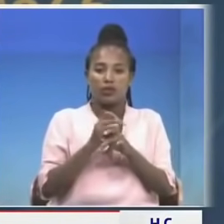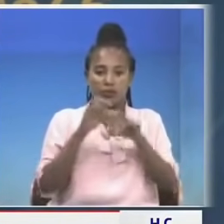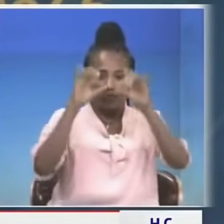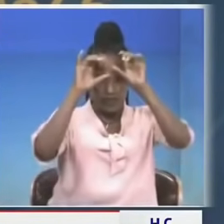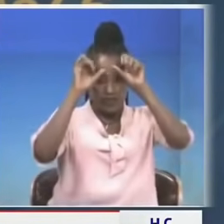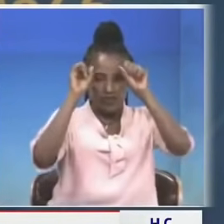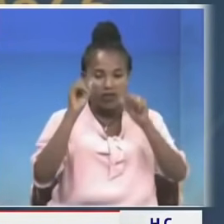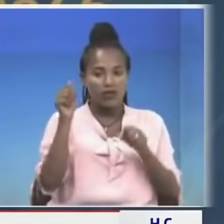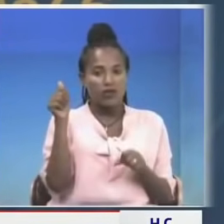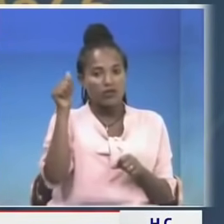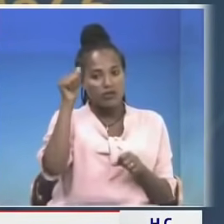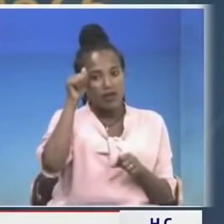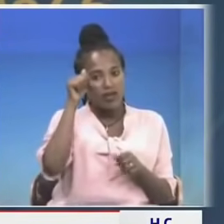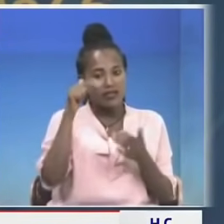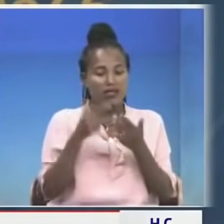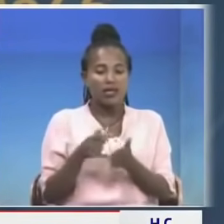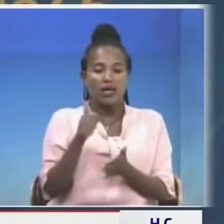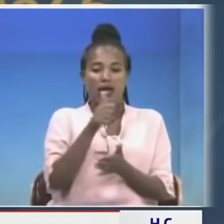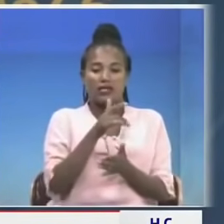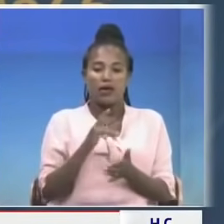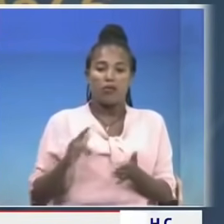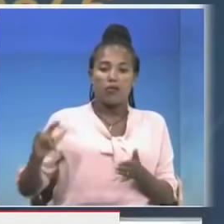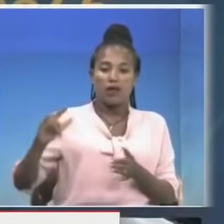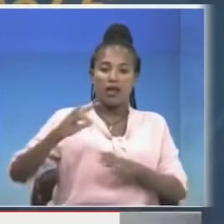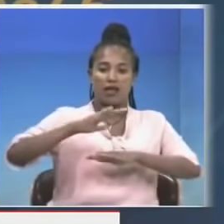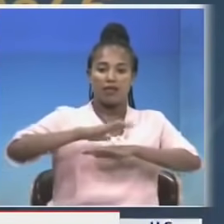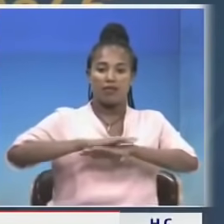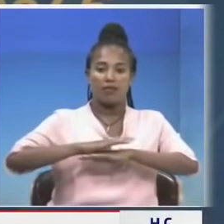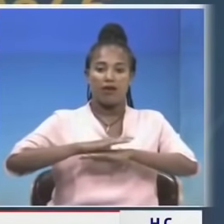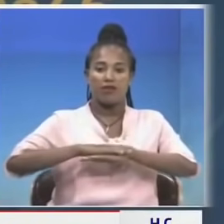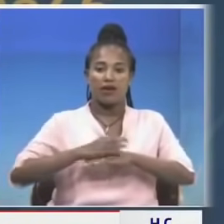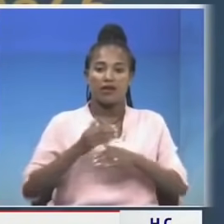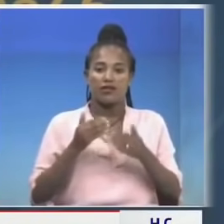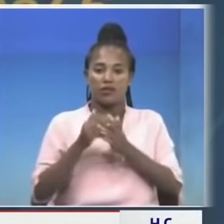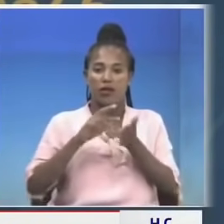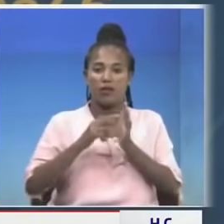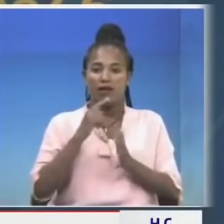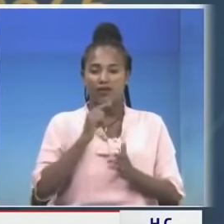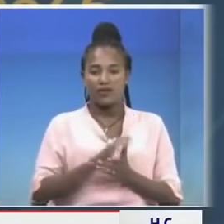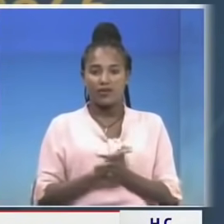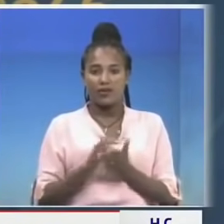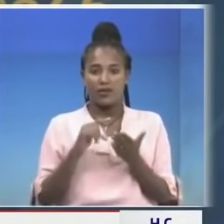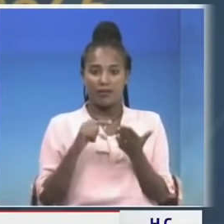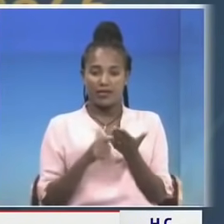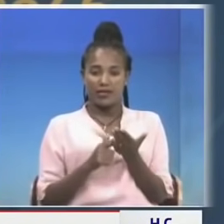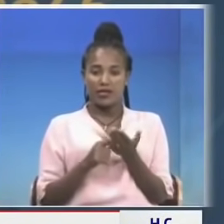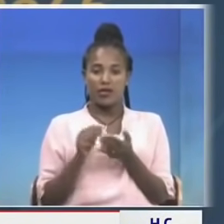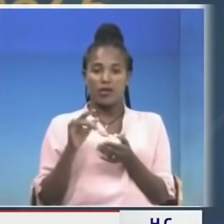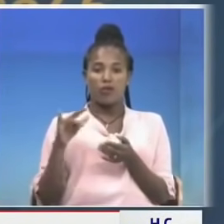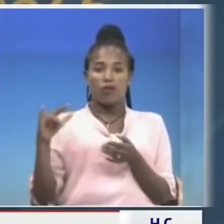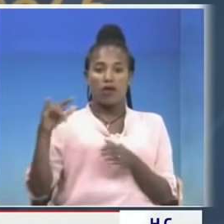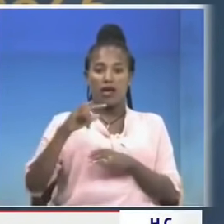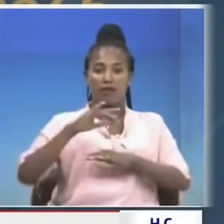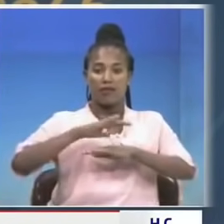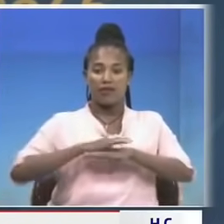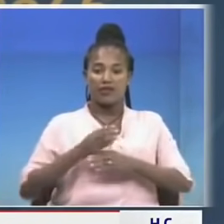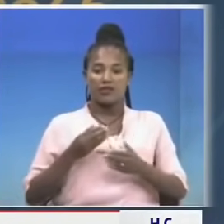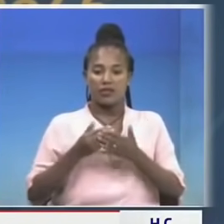ጌሌ እዚህ አዲስ አበባ ቦሌ አየር ማረፊያ ደርሰዋል ማለት ነው። እዚህ የቦሌ አየር ማረፊያ ሲደርሱ